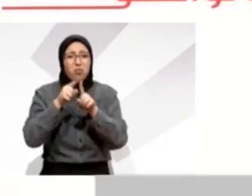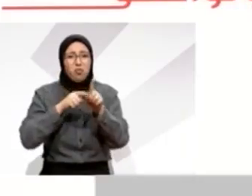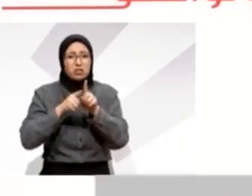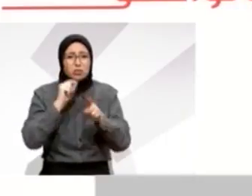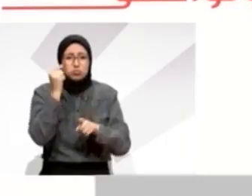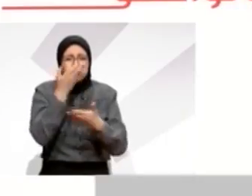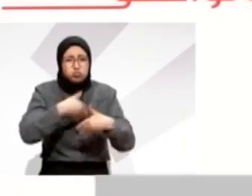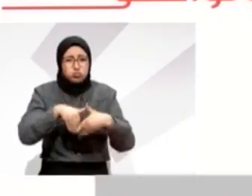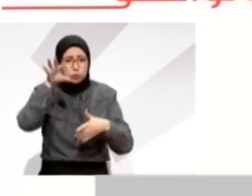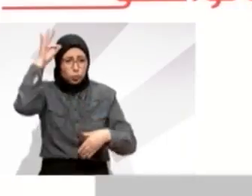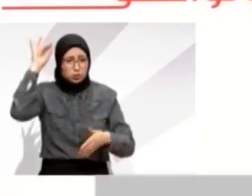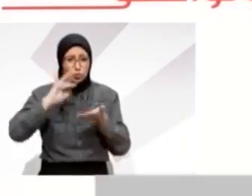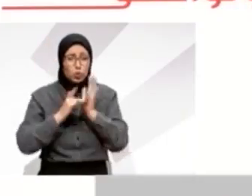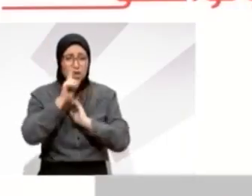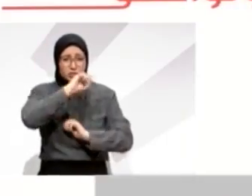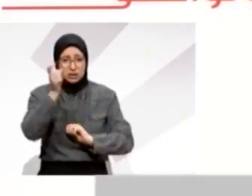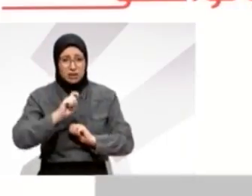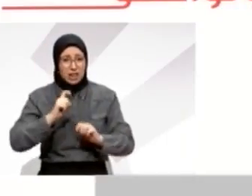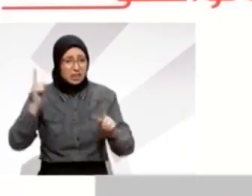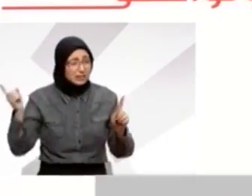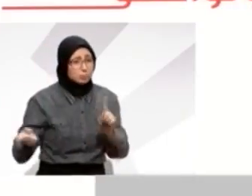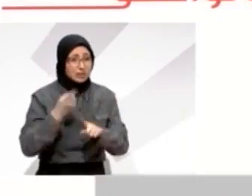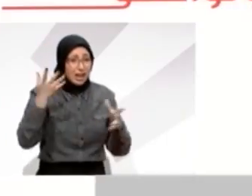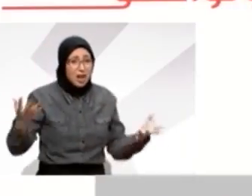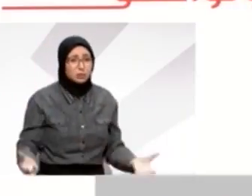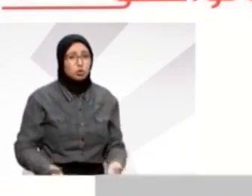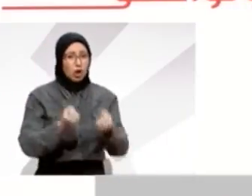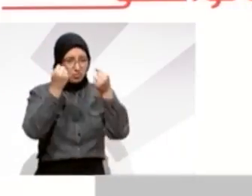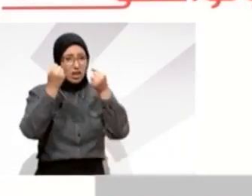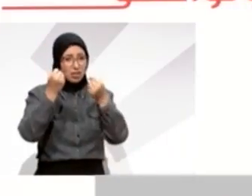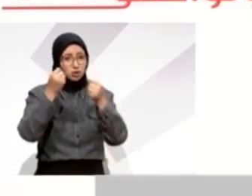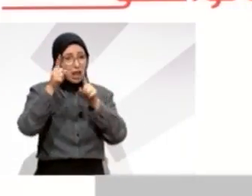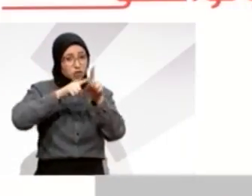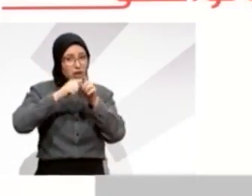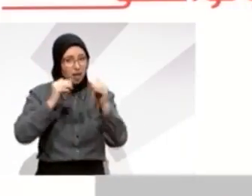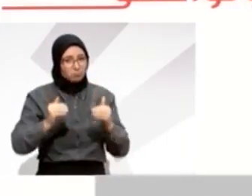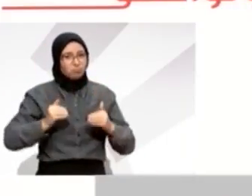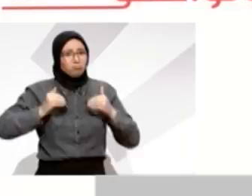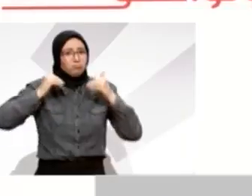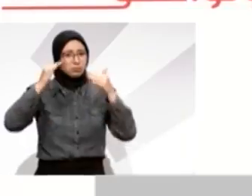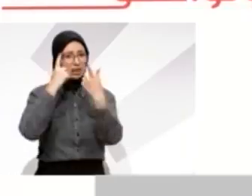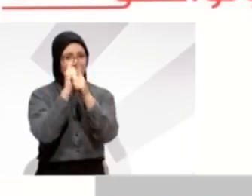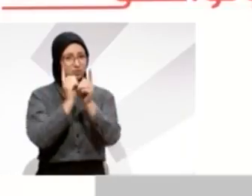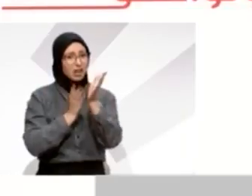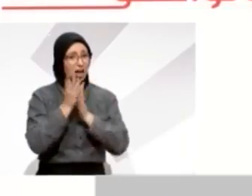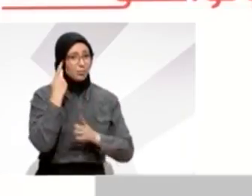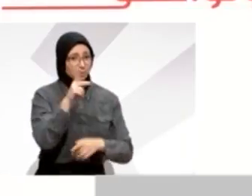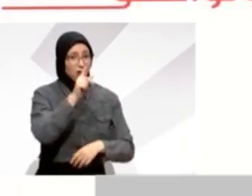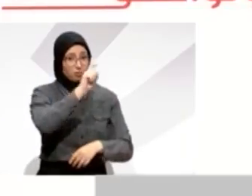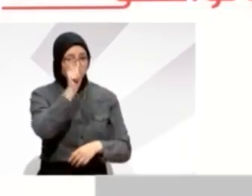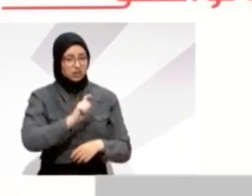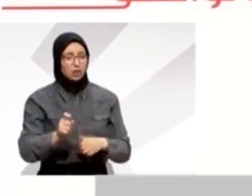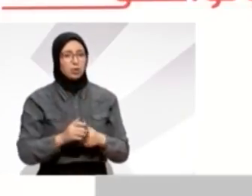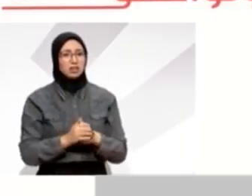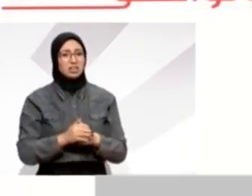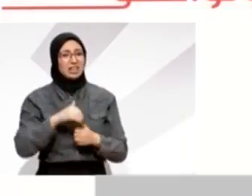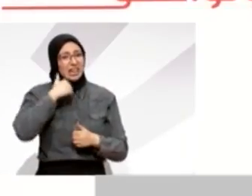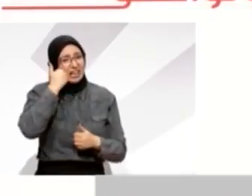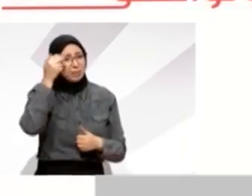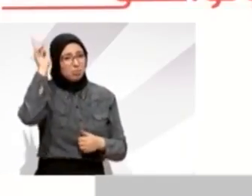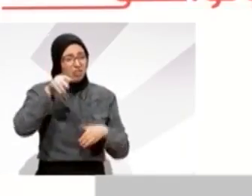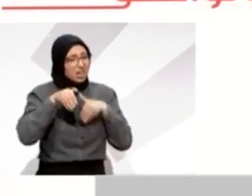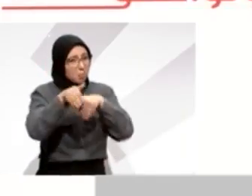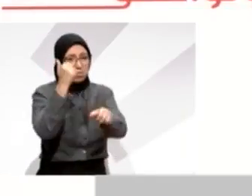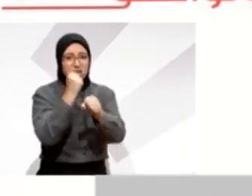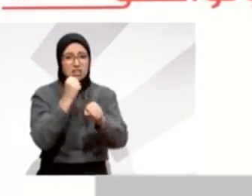في تونس الكل لكن انا مش مثل هذا باذن اللي هو يكون صوت الحق على عمال الحضائر في ظل وان اللي علينا يواصلوا ها